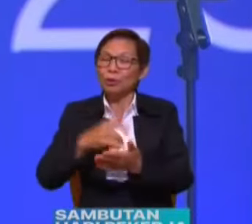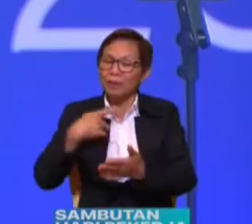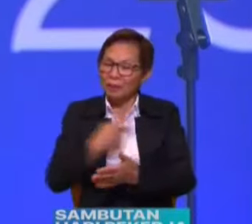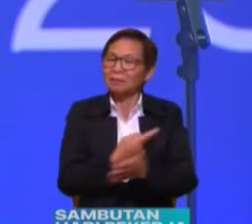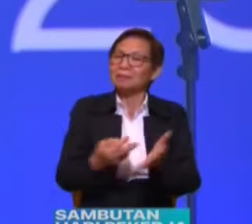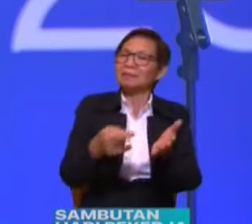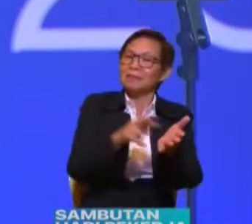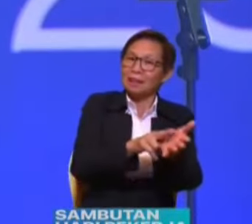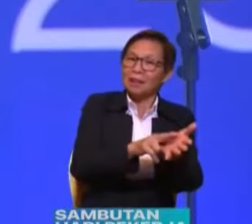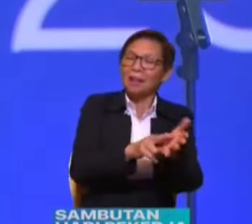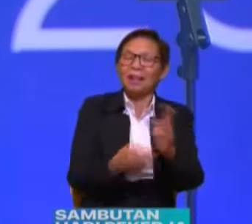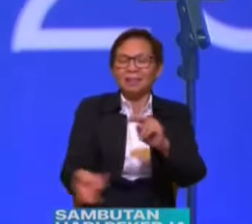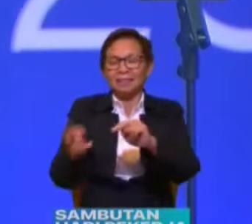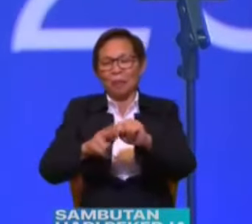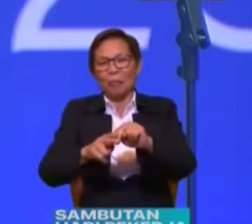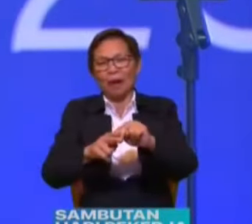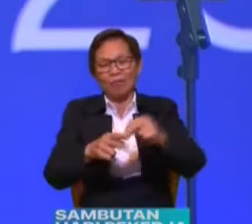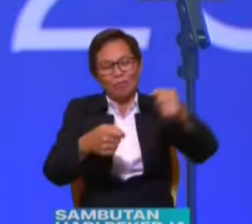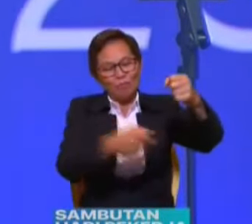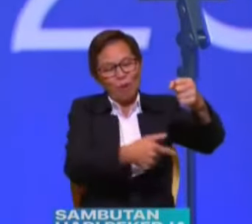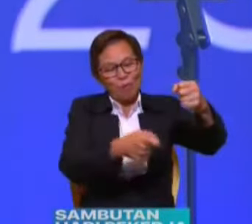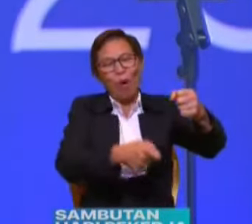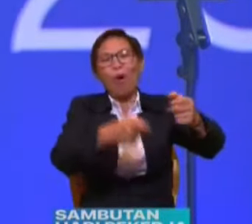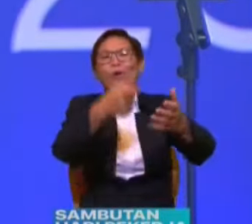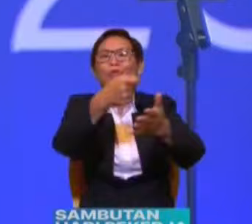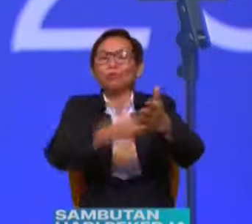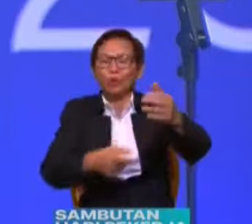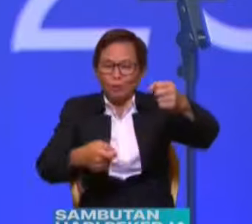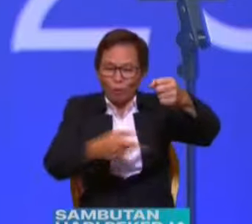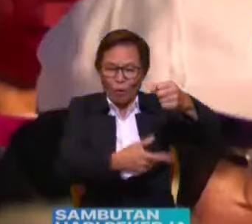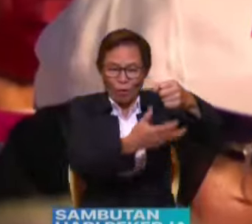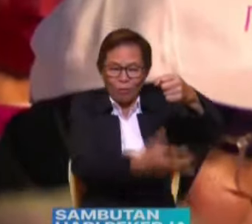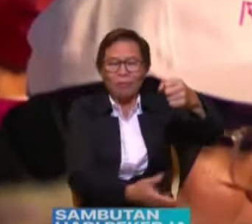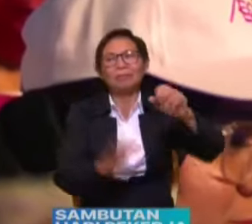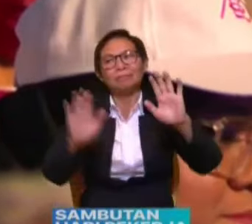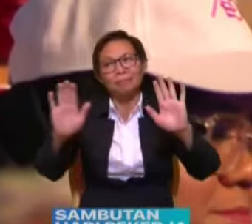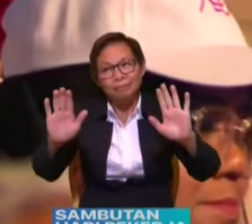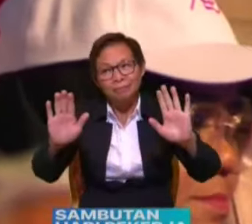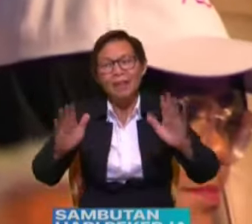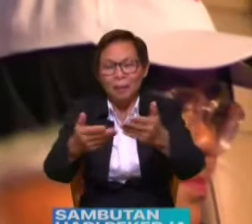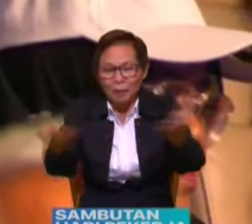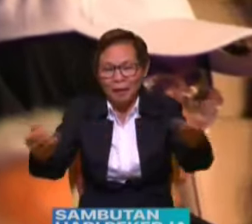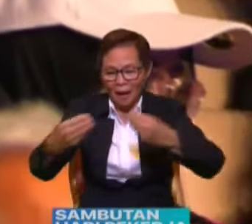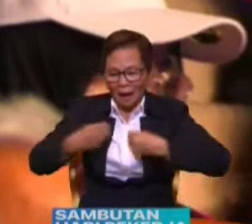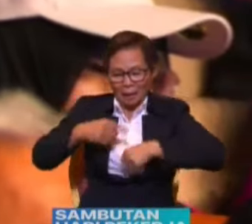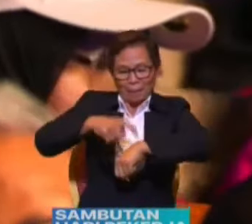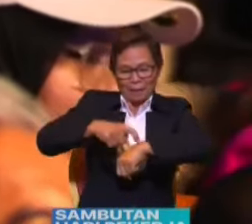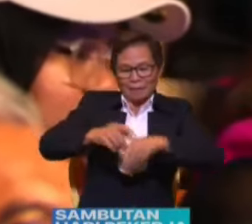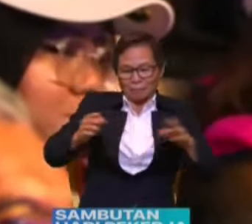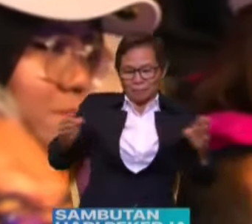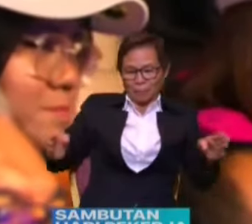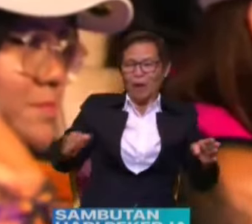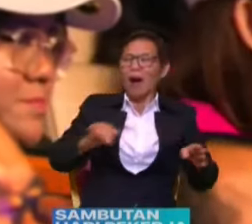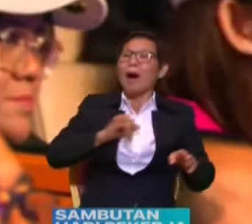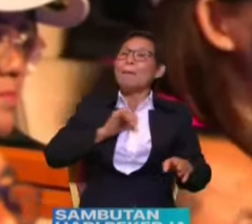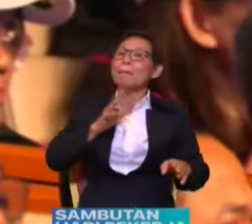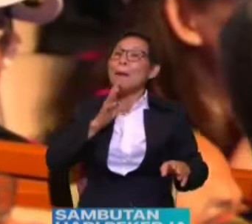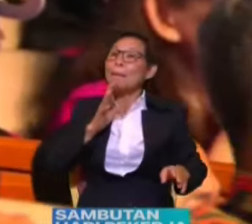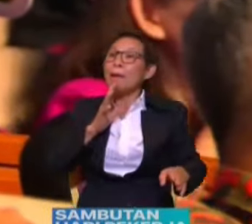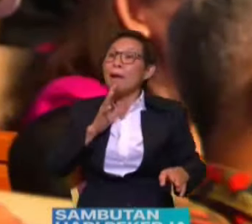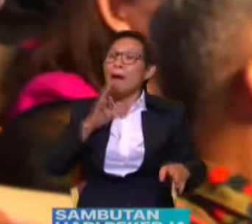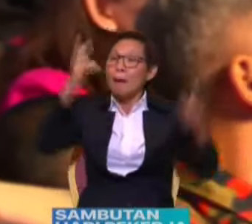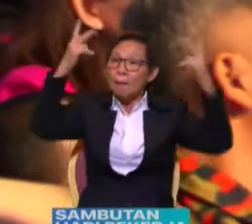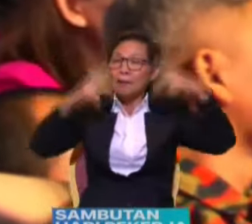catat penambahan. Saudara, beri kita tempoh seperti yang saya sebut pada Presiden QPEC untuk penjawab